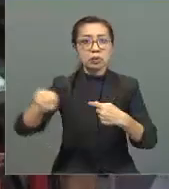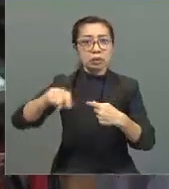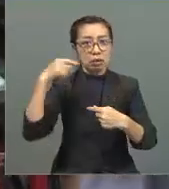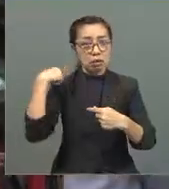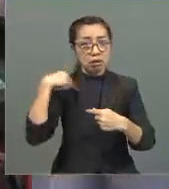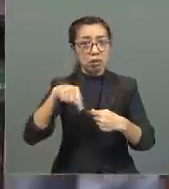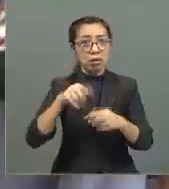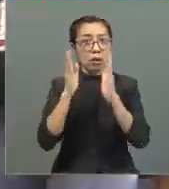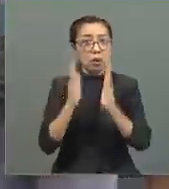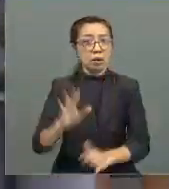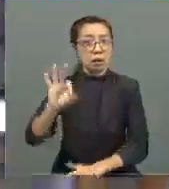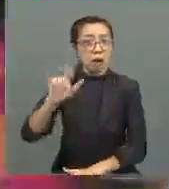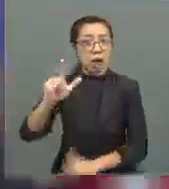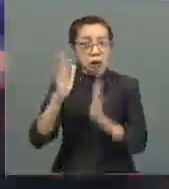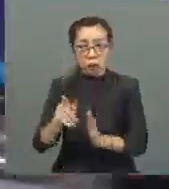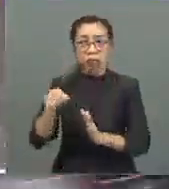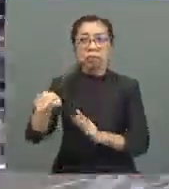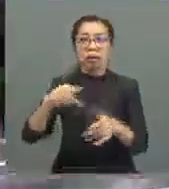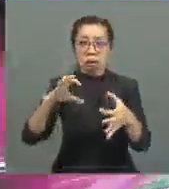พันบาทมีผู้เป็นหัวหน้าครัวเรือนเกษตรกรนั้นจำนวน9